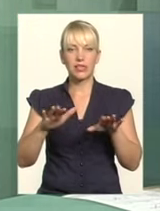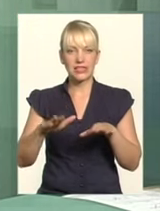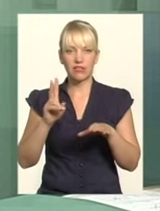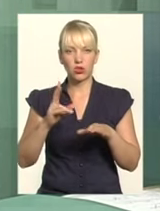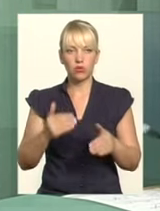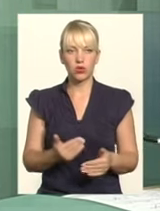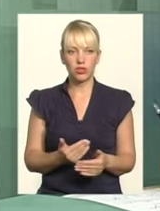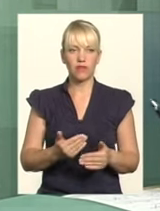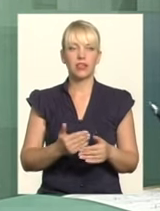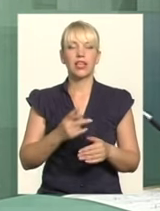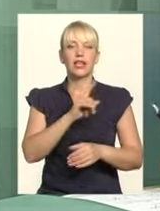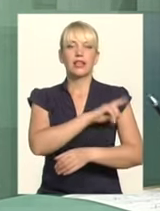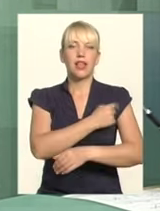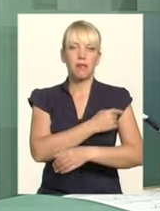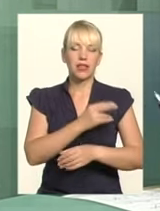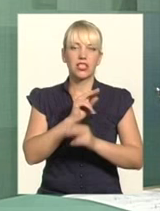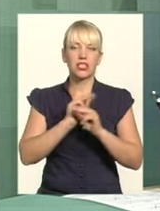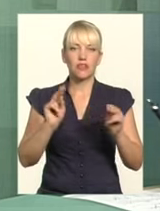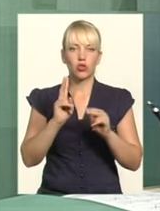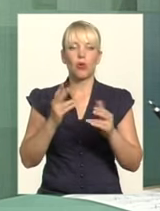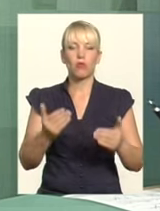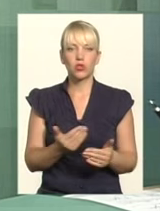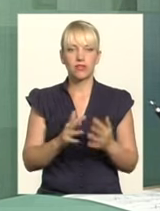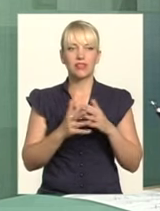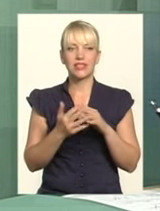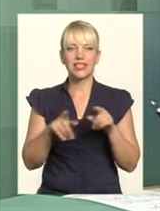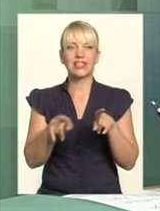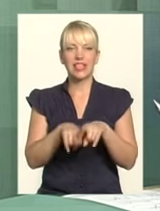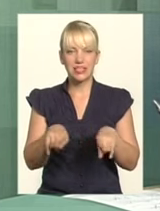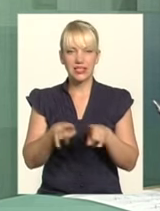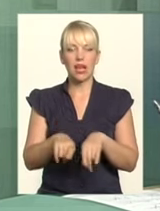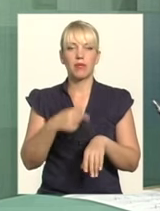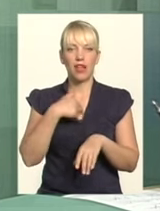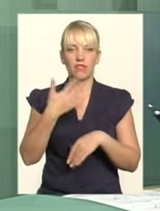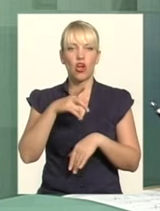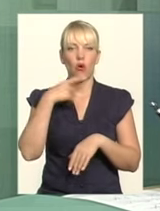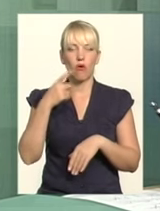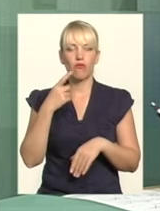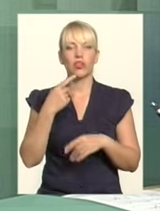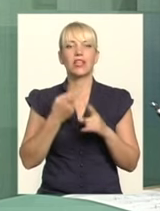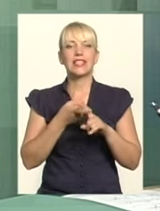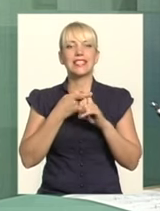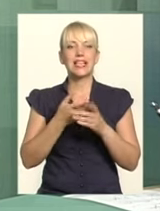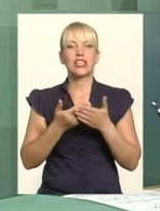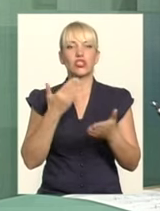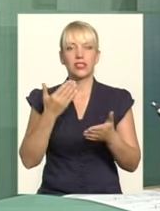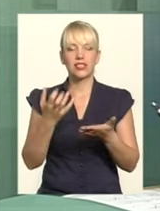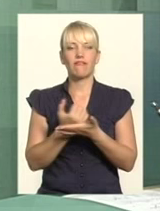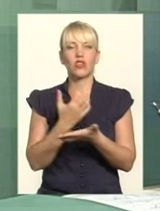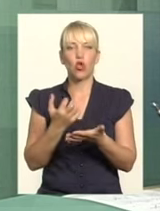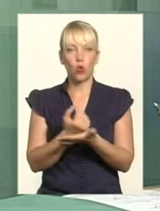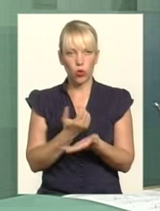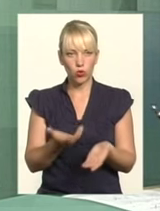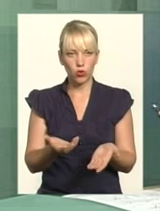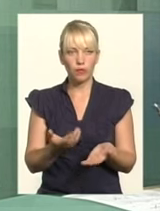проживають, вийшли на пенсії, проживають в сільській місцевості, те ж саме, я говорив, в них також залежно все від